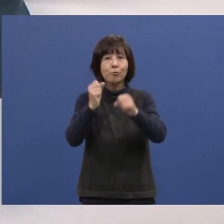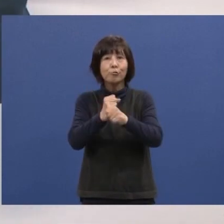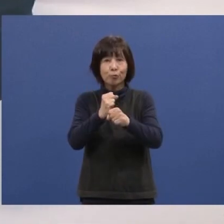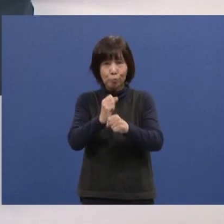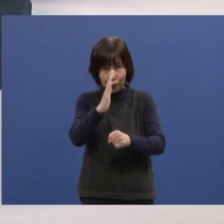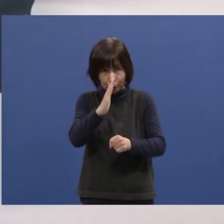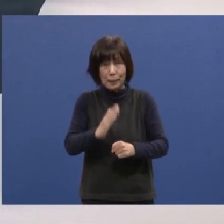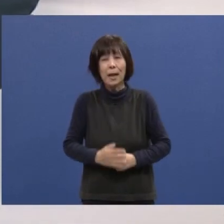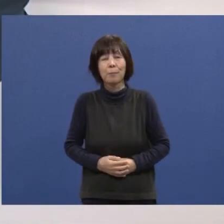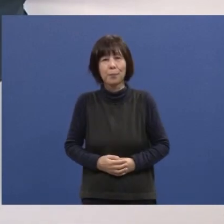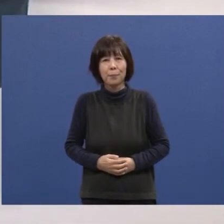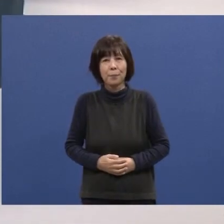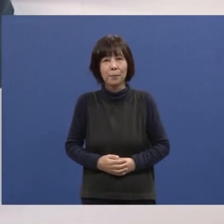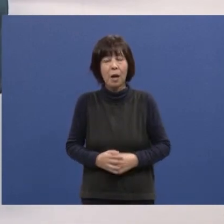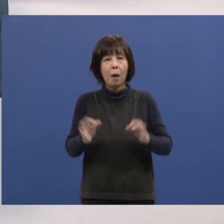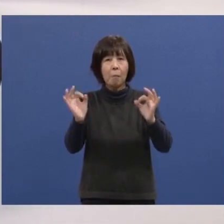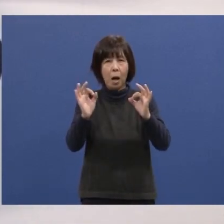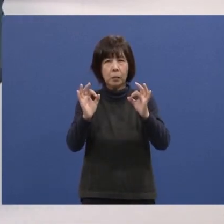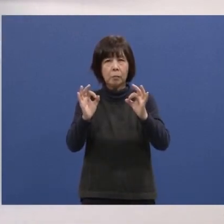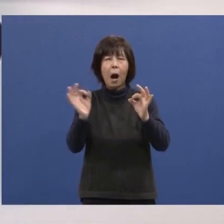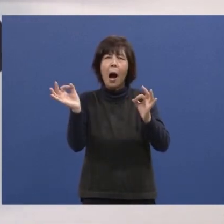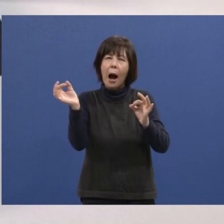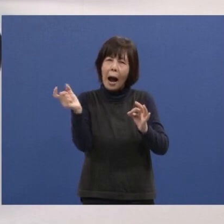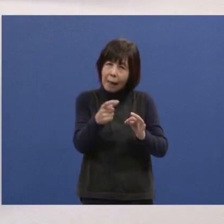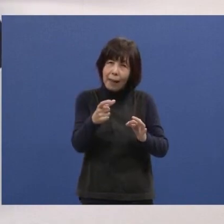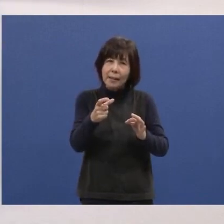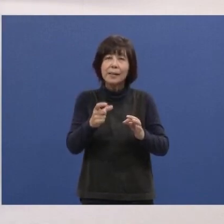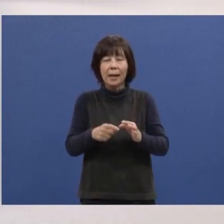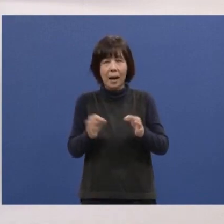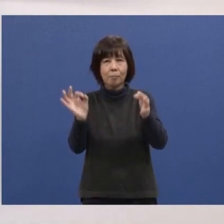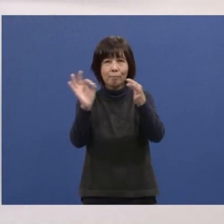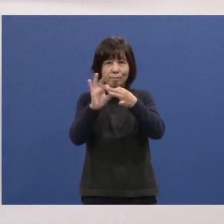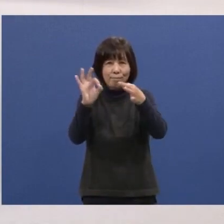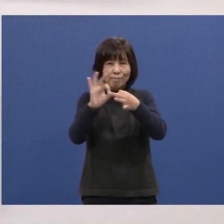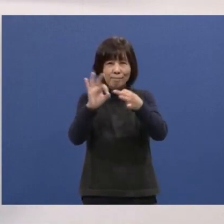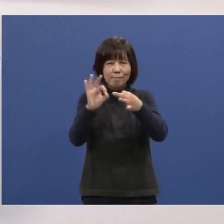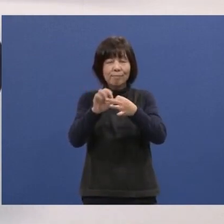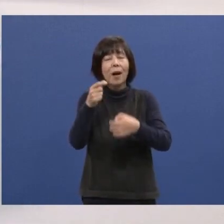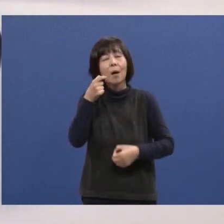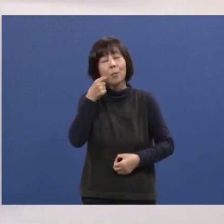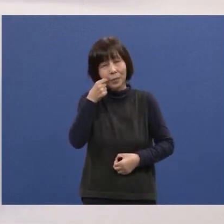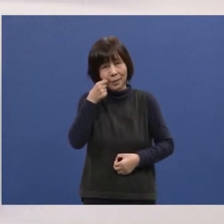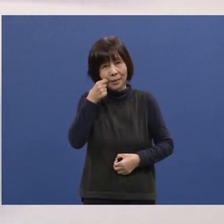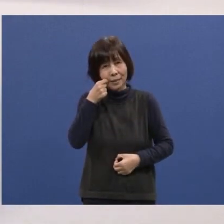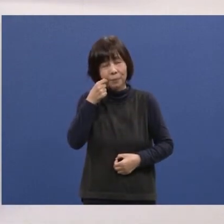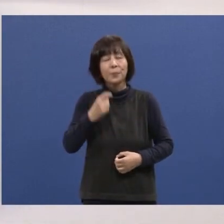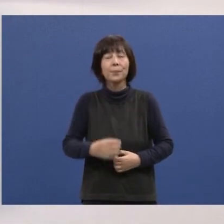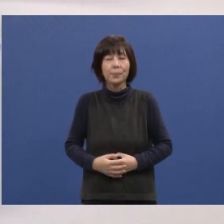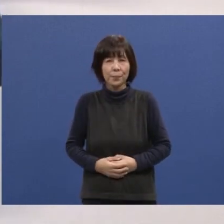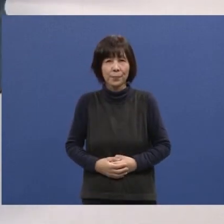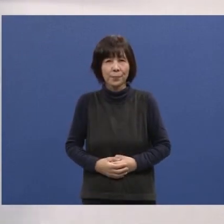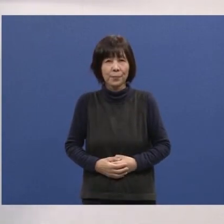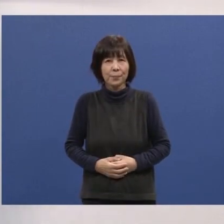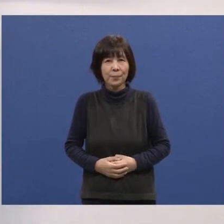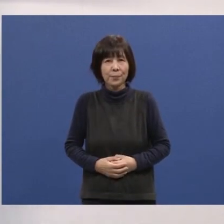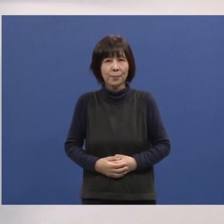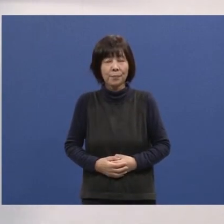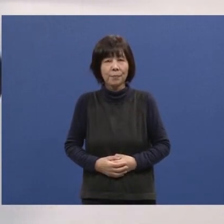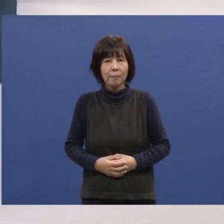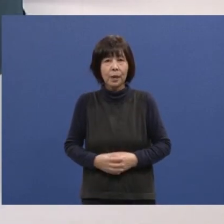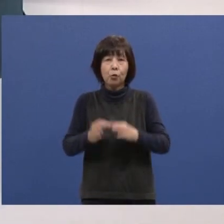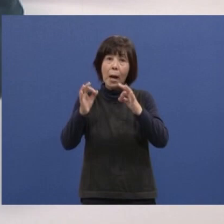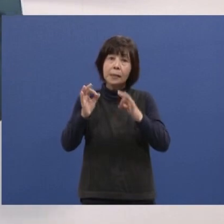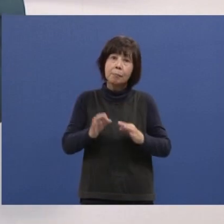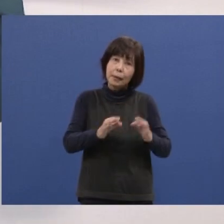ります。この丸はとっても硬いので何も通すことはできません。歌に合わせ